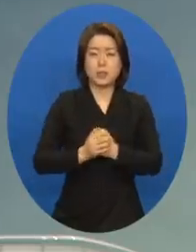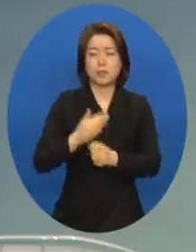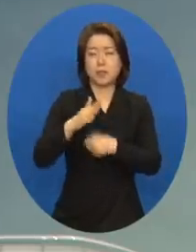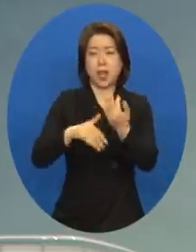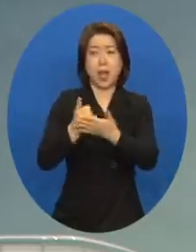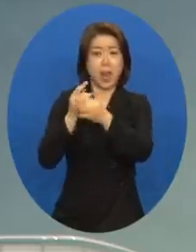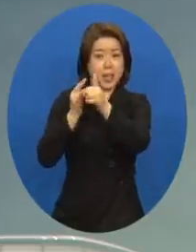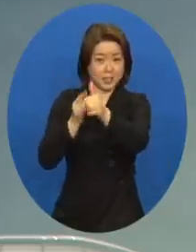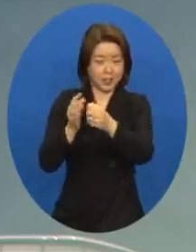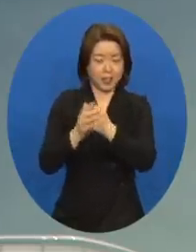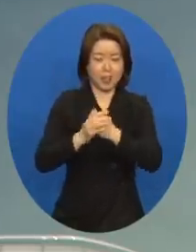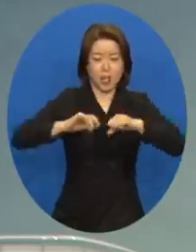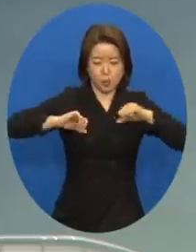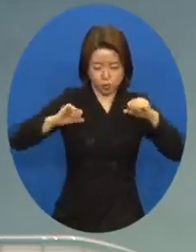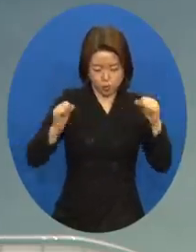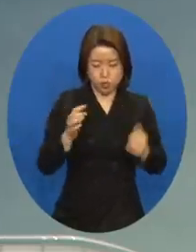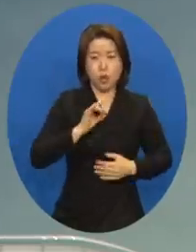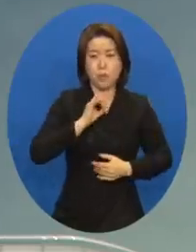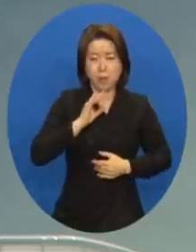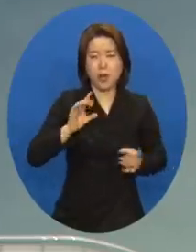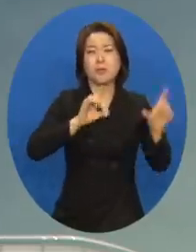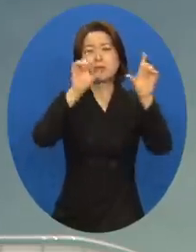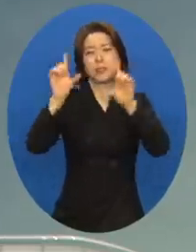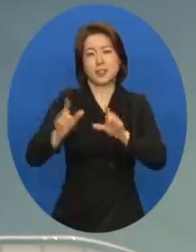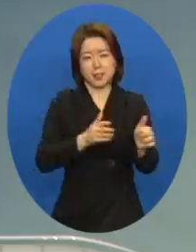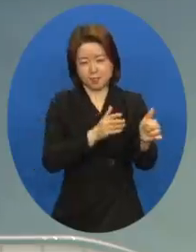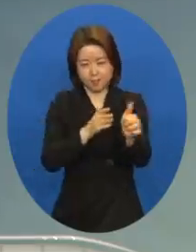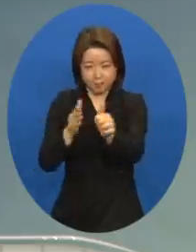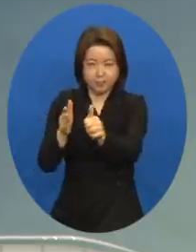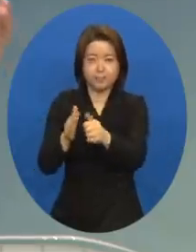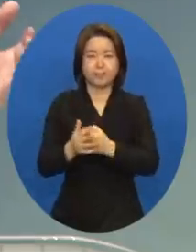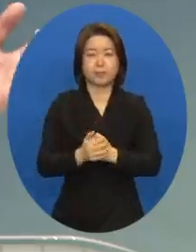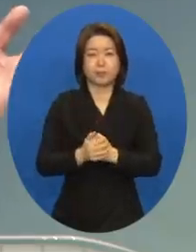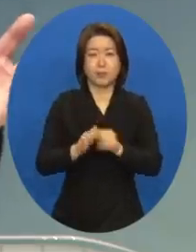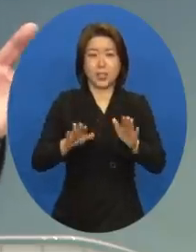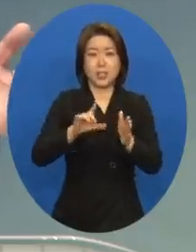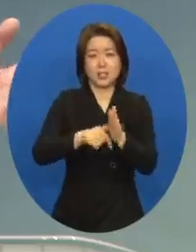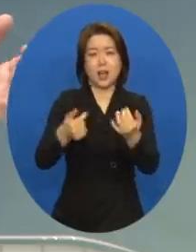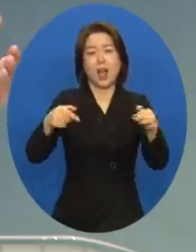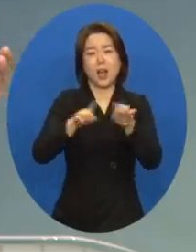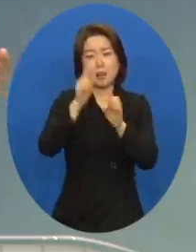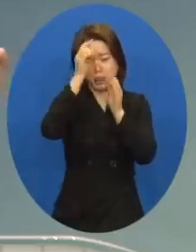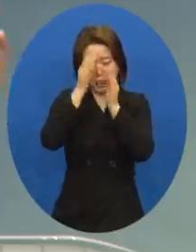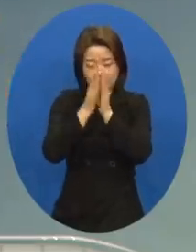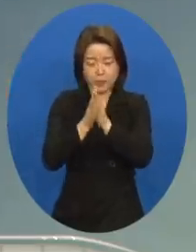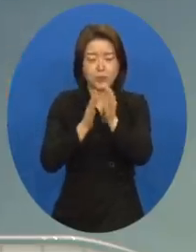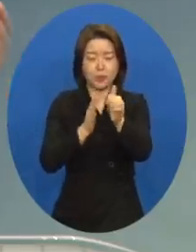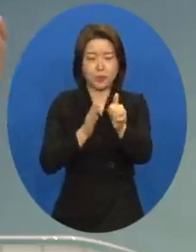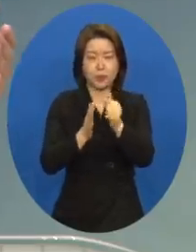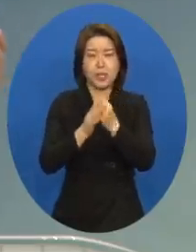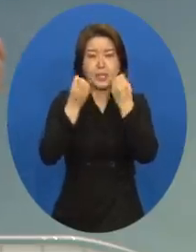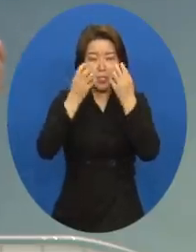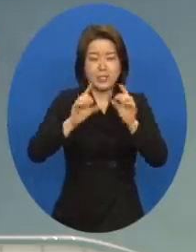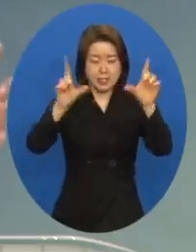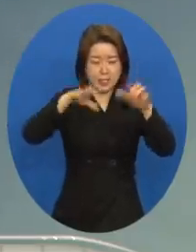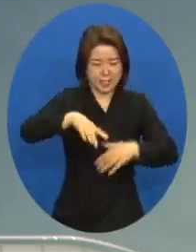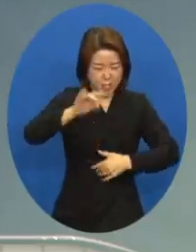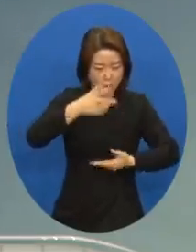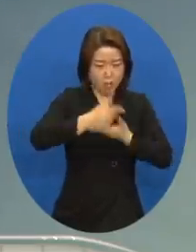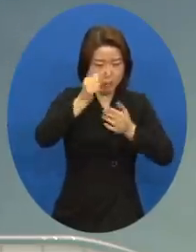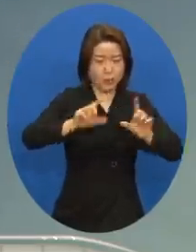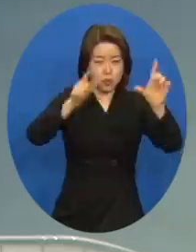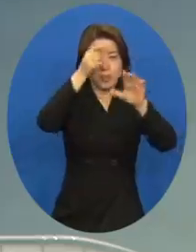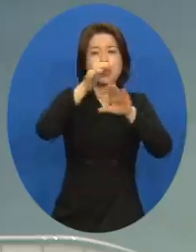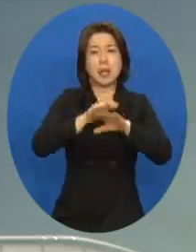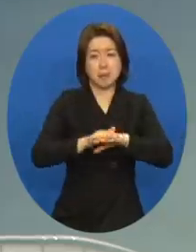하나님께 순종만 하며 사십시다. 우리 이 시간 같이 기도하겠습니다. 새해 첫 주일